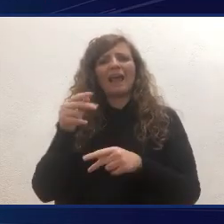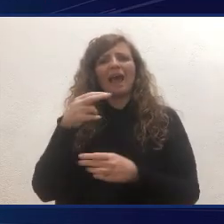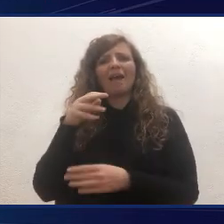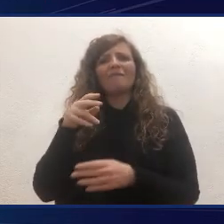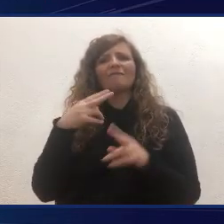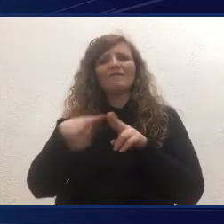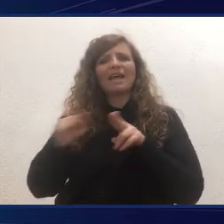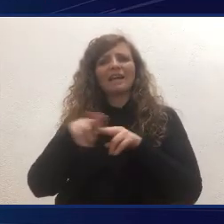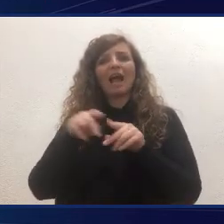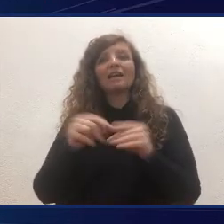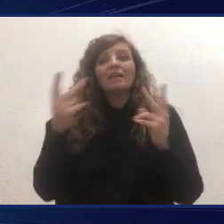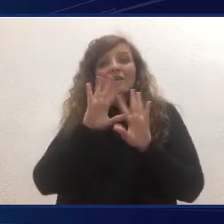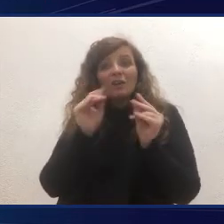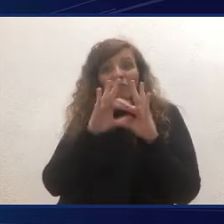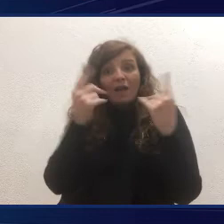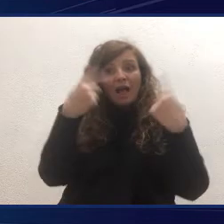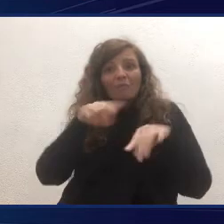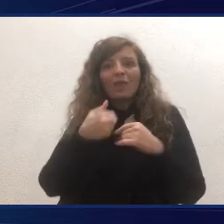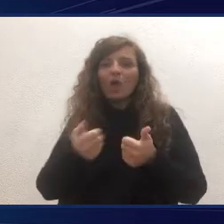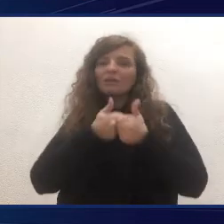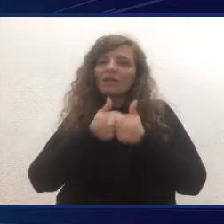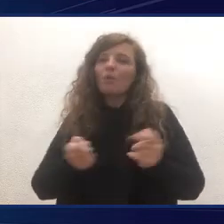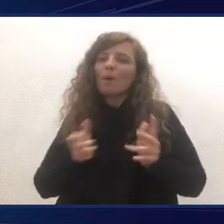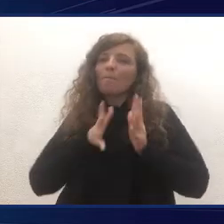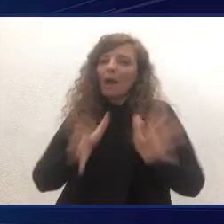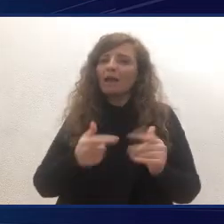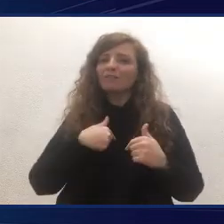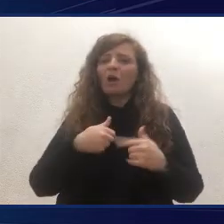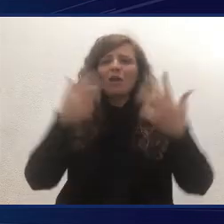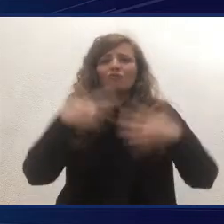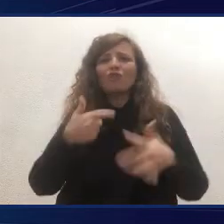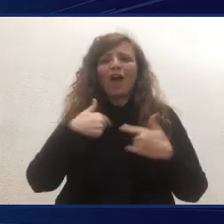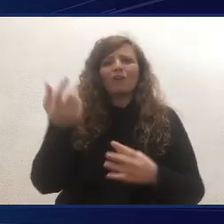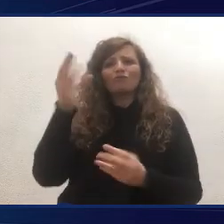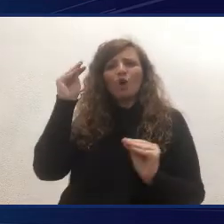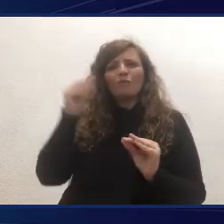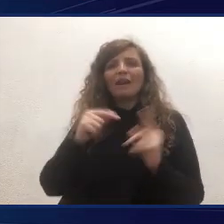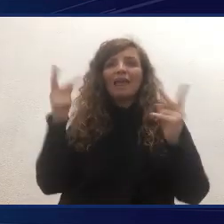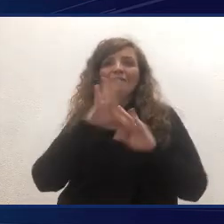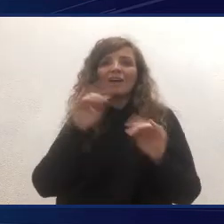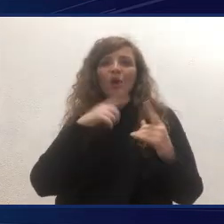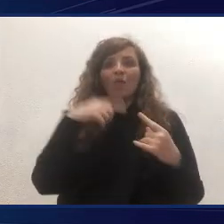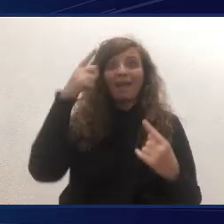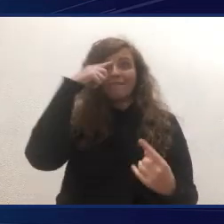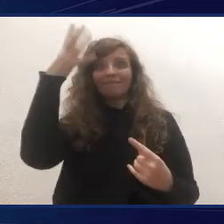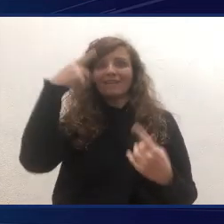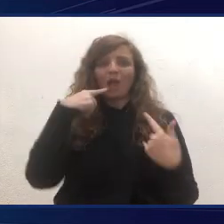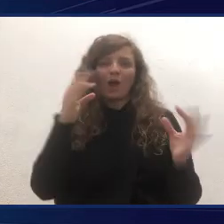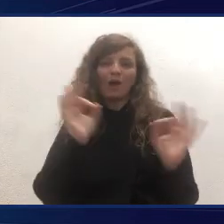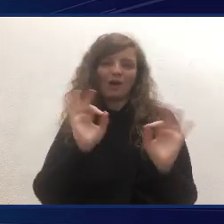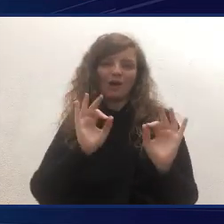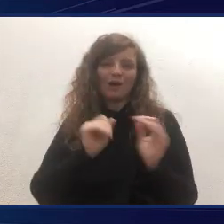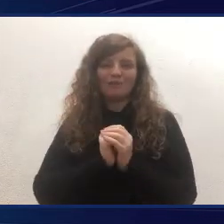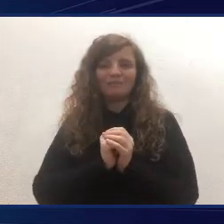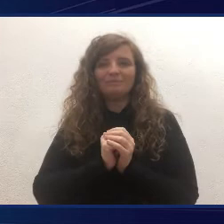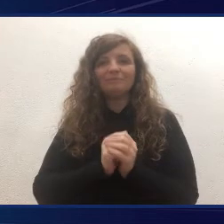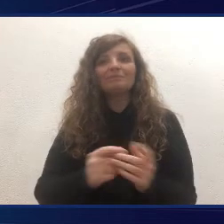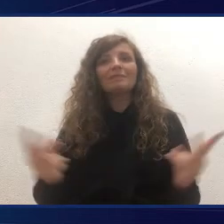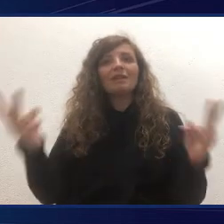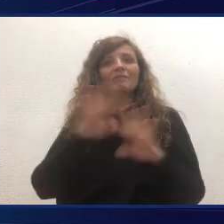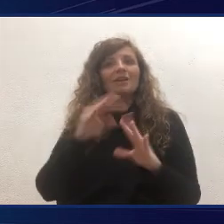Per far ciò ho seguito la mia passione, nata da ragazzo, quando non ero particolarmente